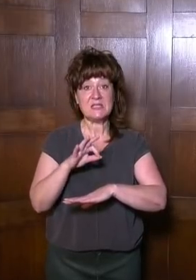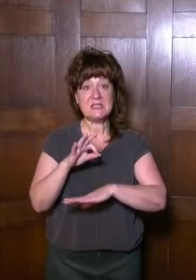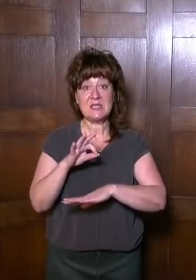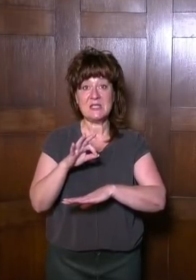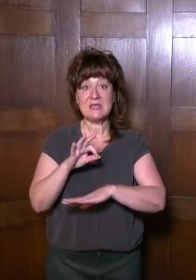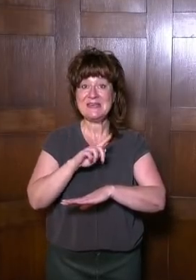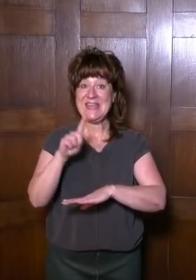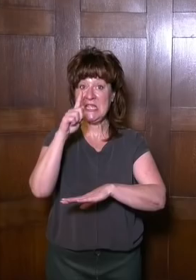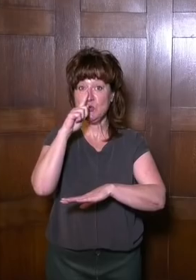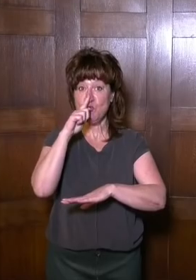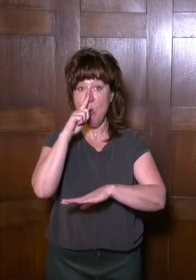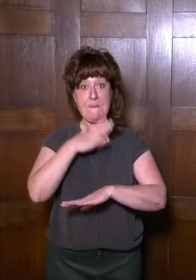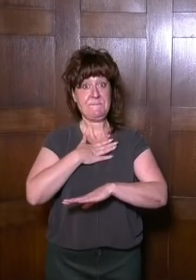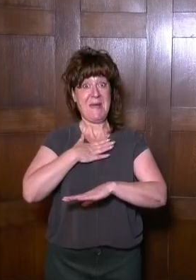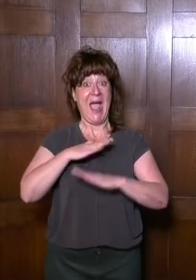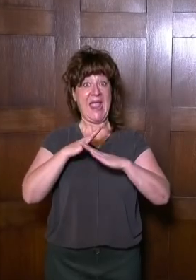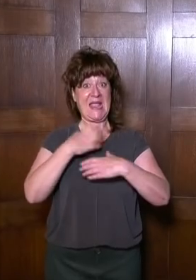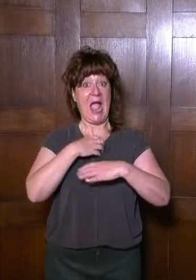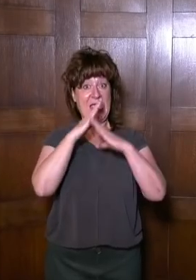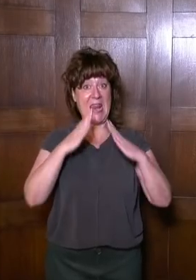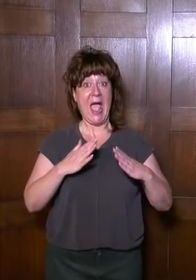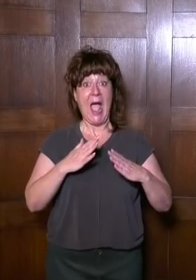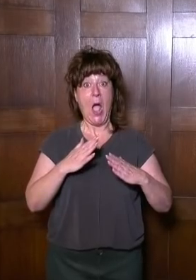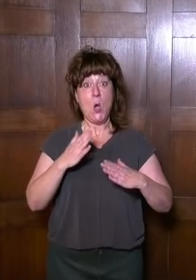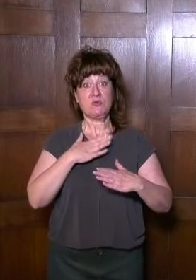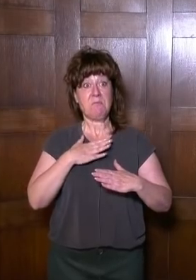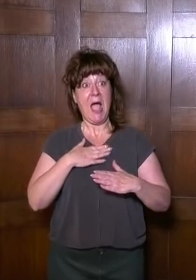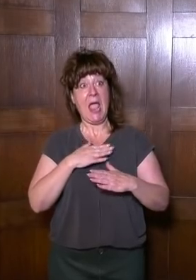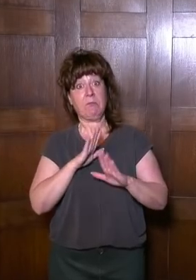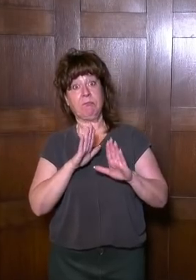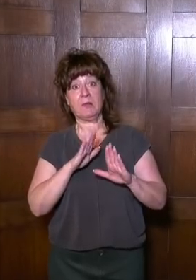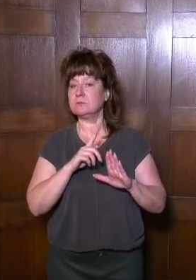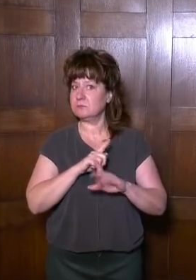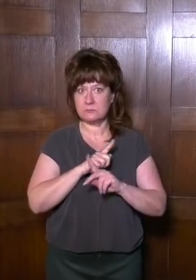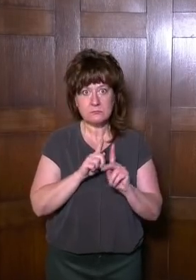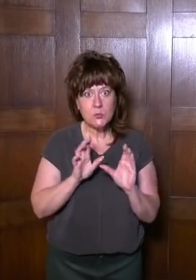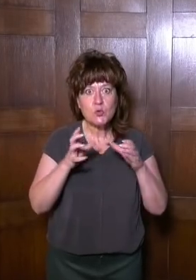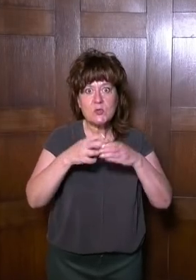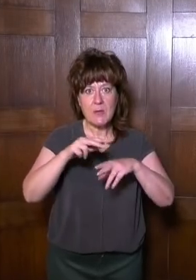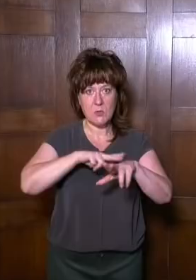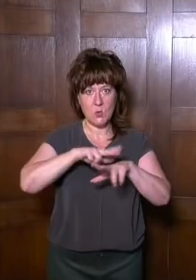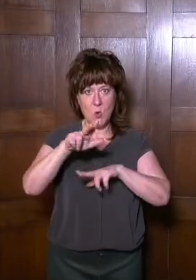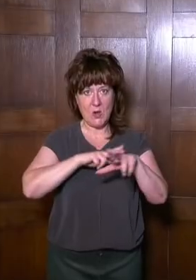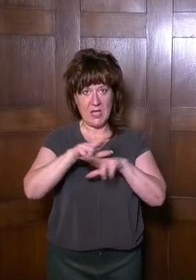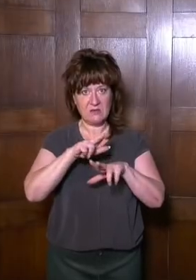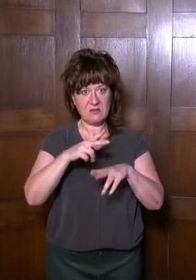eigene Krankenhaus gesehen hat oder den eigenen Sprengel, sondern gemeinsam das organisiert hat, das ist das, was bei